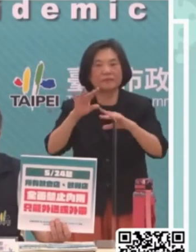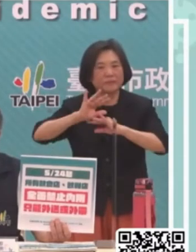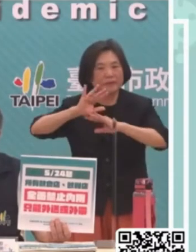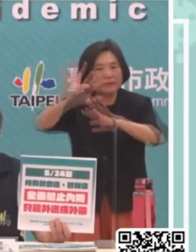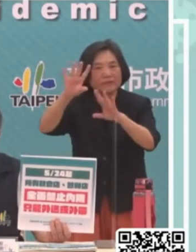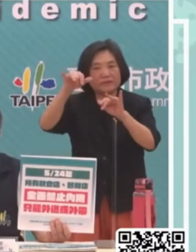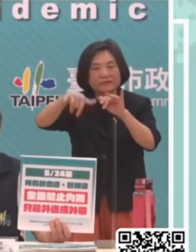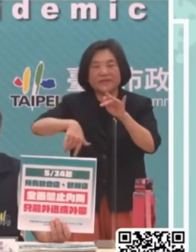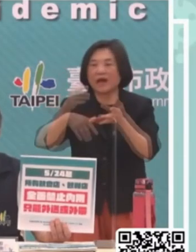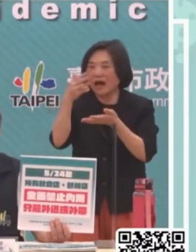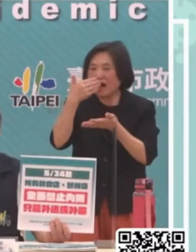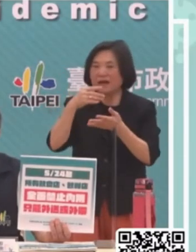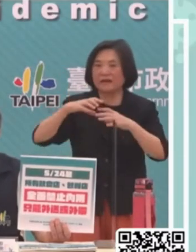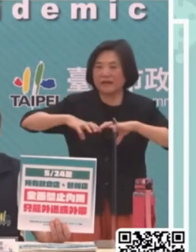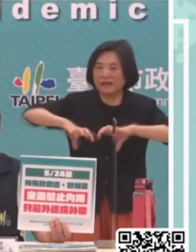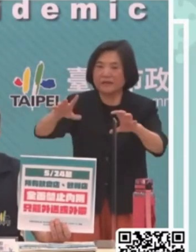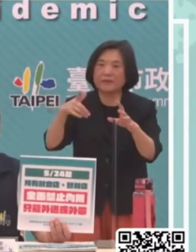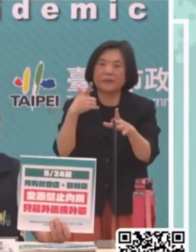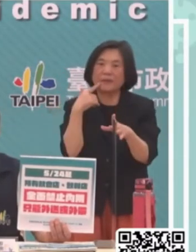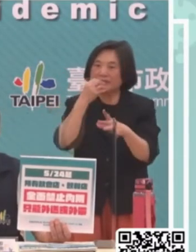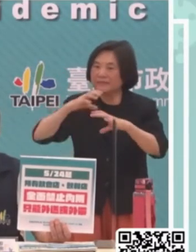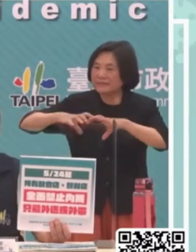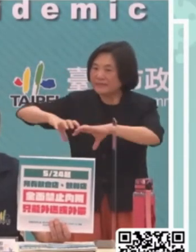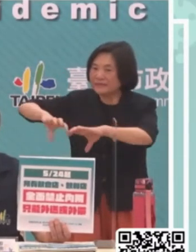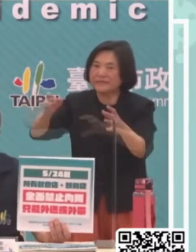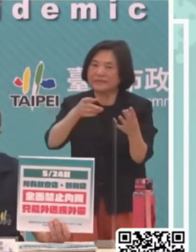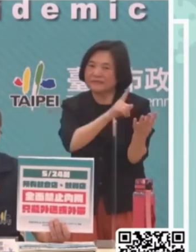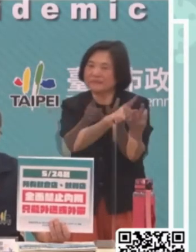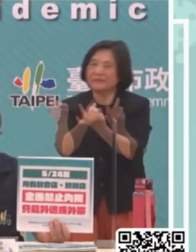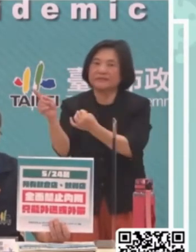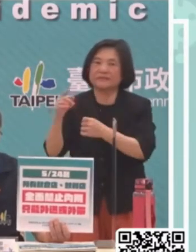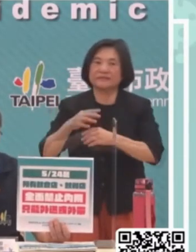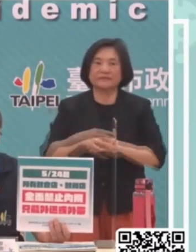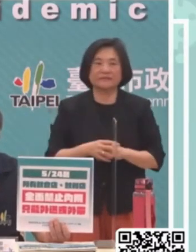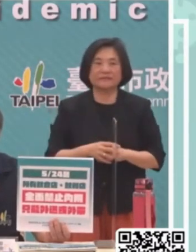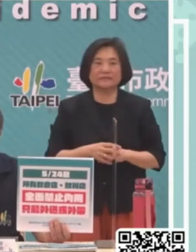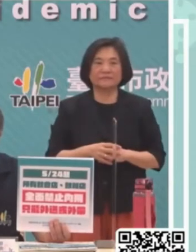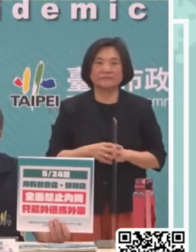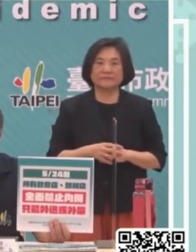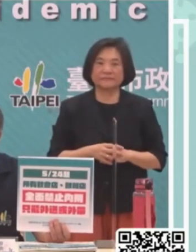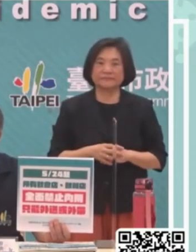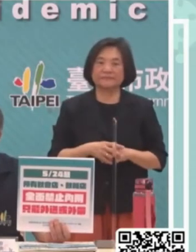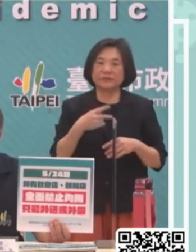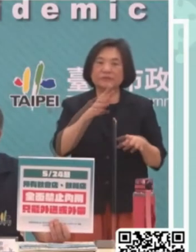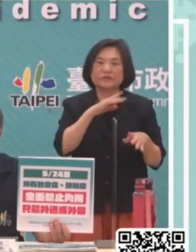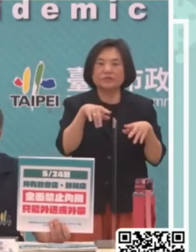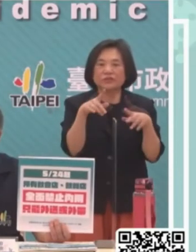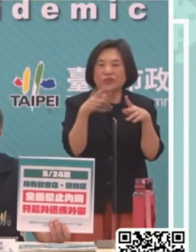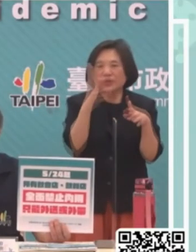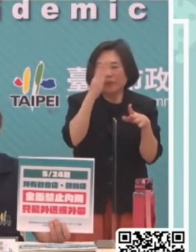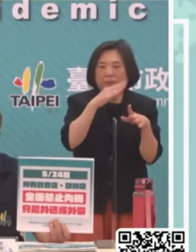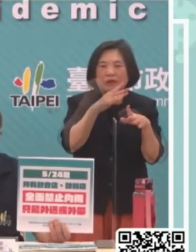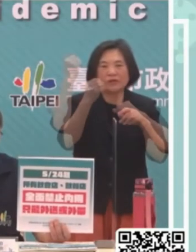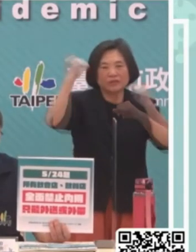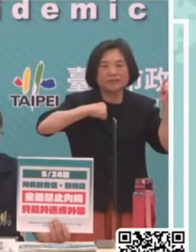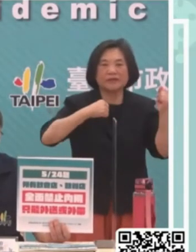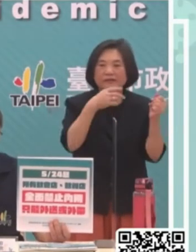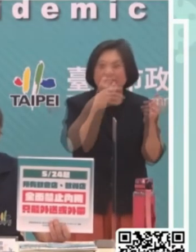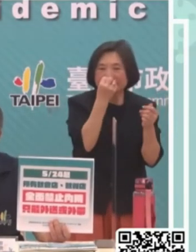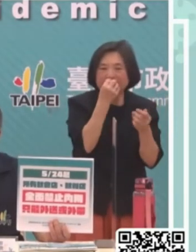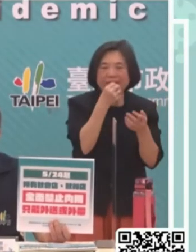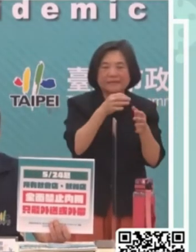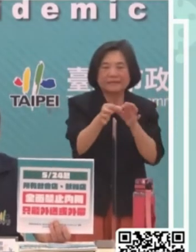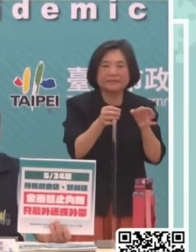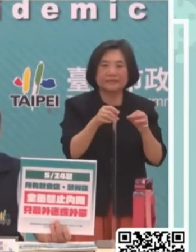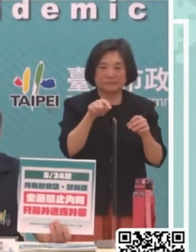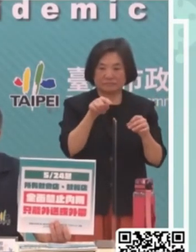公司、地下界啦、美食界啦、甚至是这种小餐厅、这种早餐店等等，你知道吗？